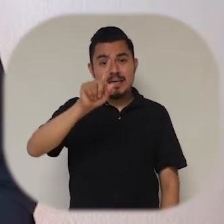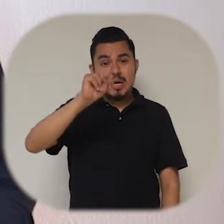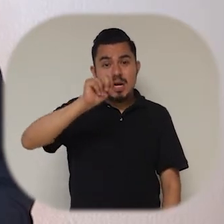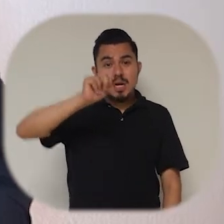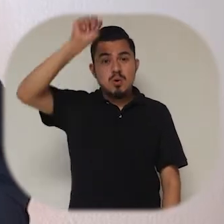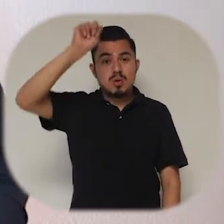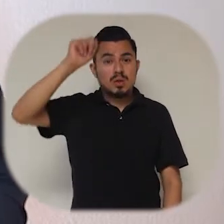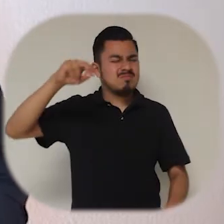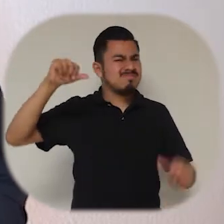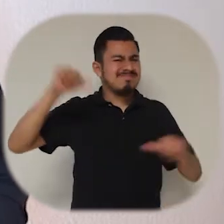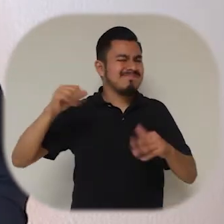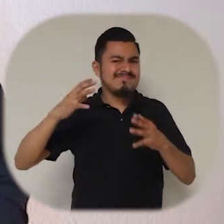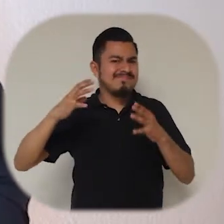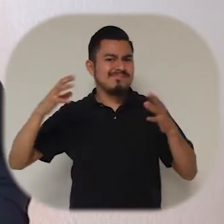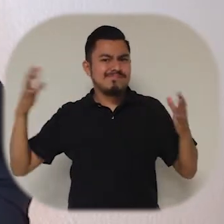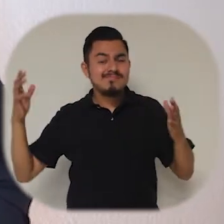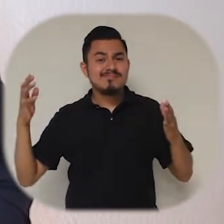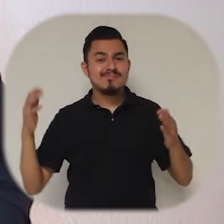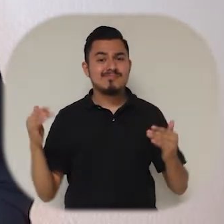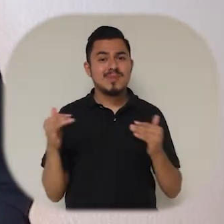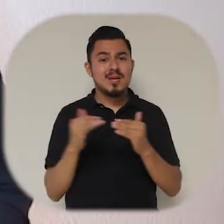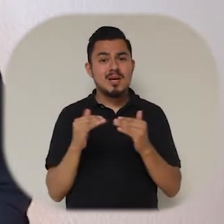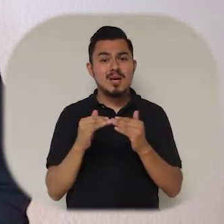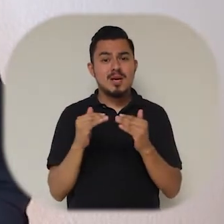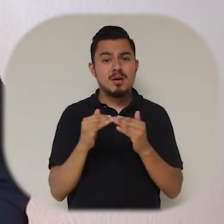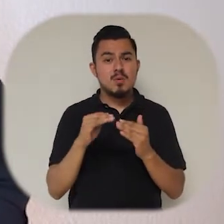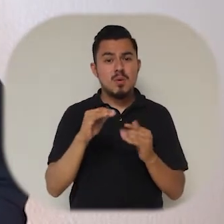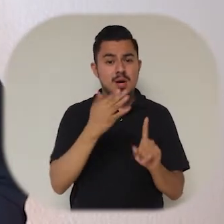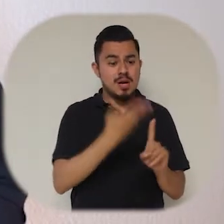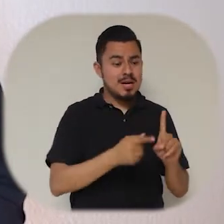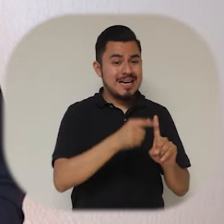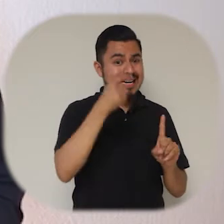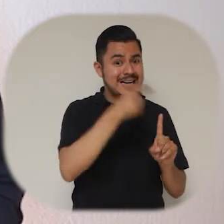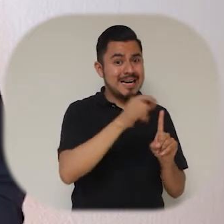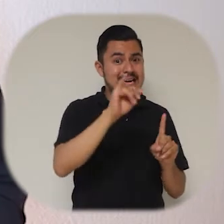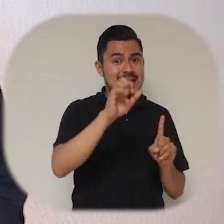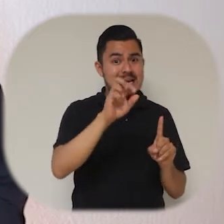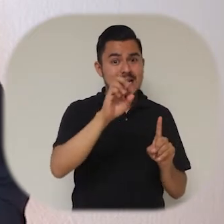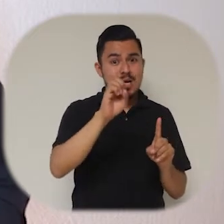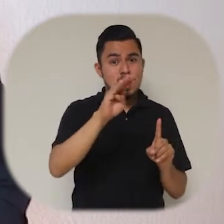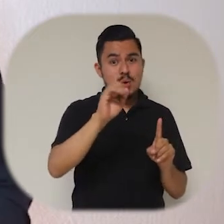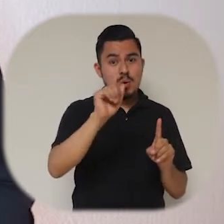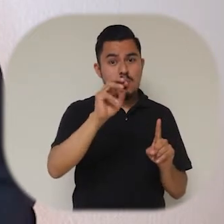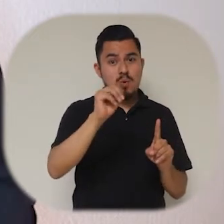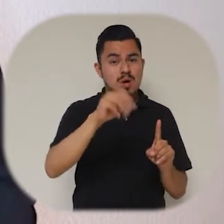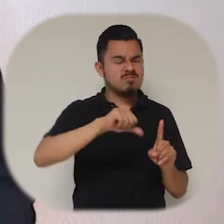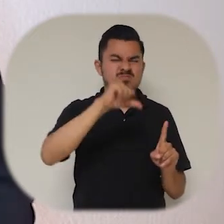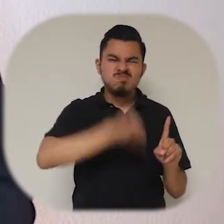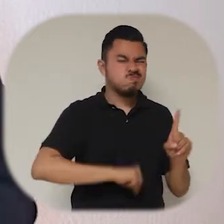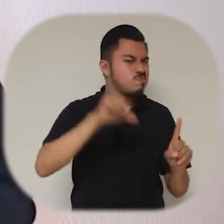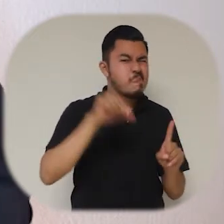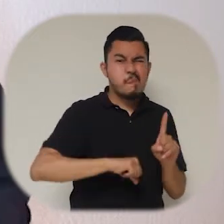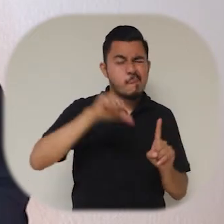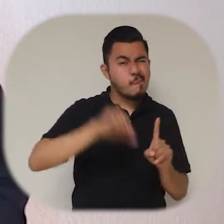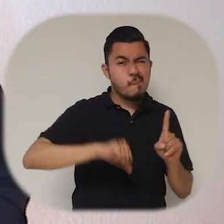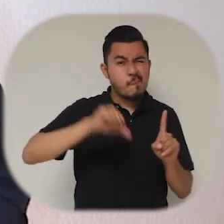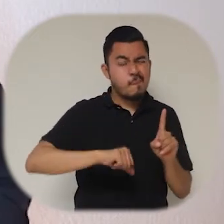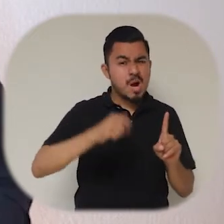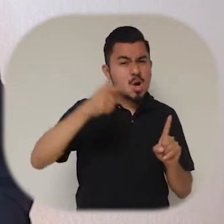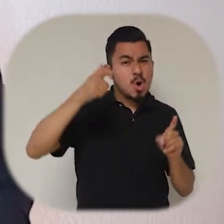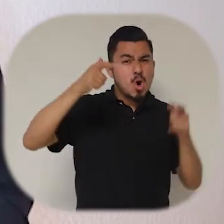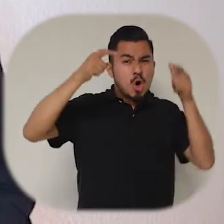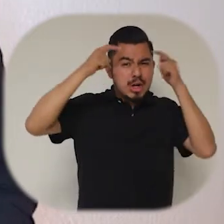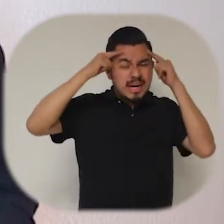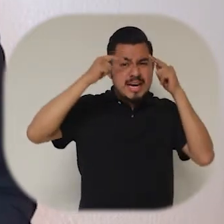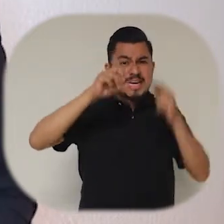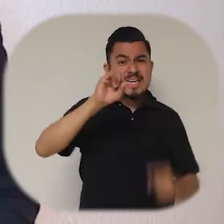영향을 많이 받게 되다 보니까 북이스라엘의 왕들 중에는 정말 단 한 명도 하나님 앞에